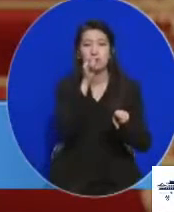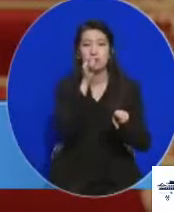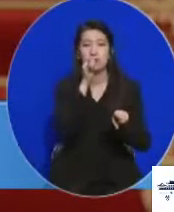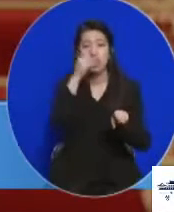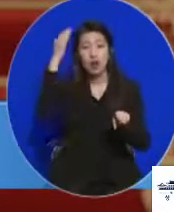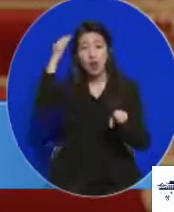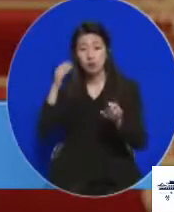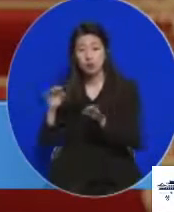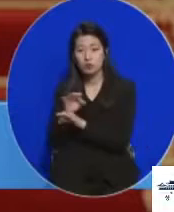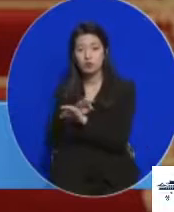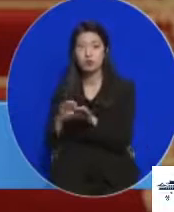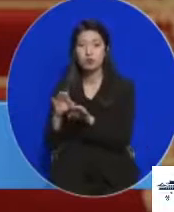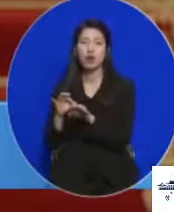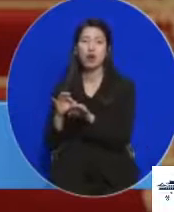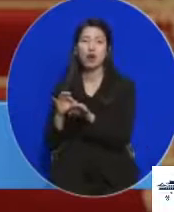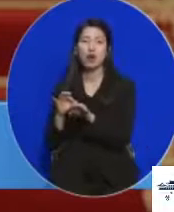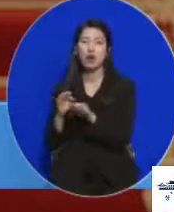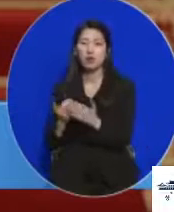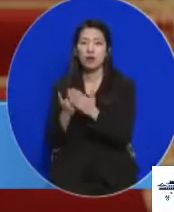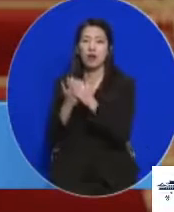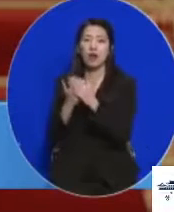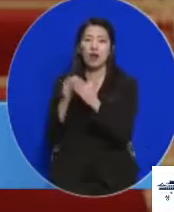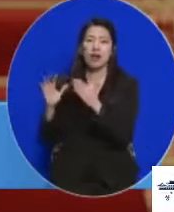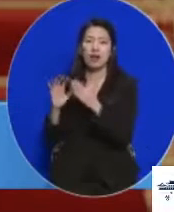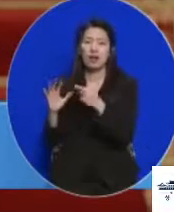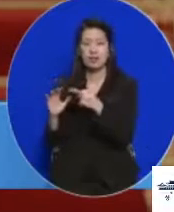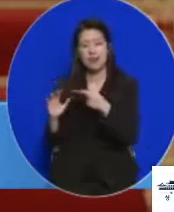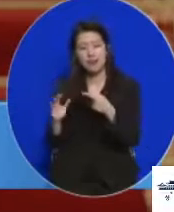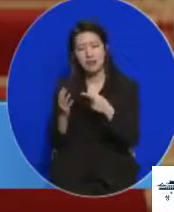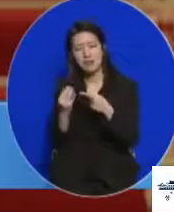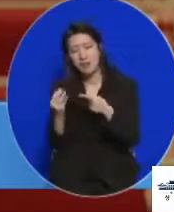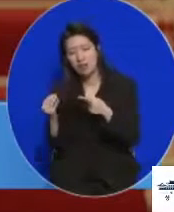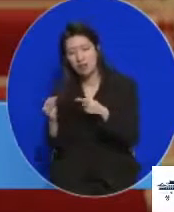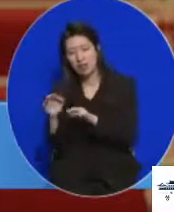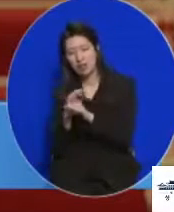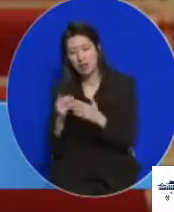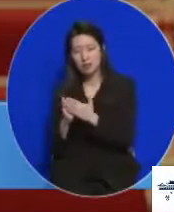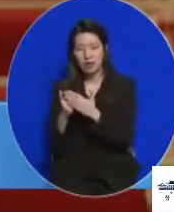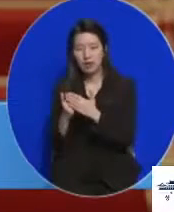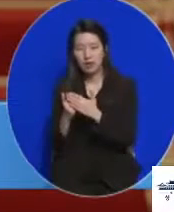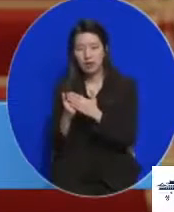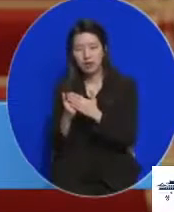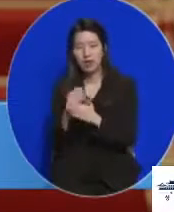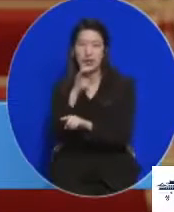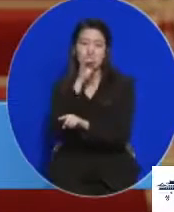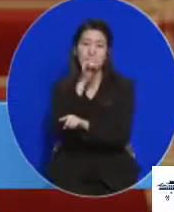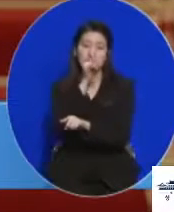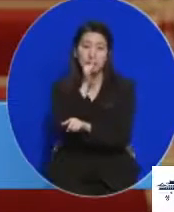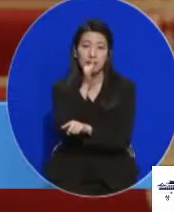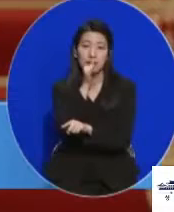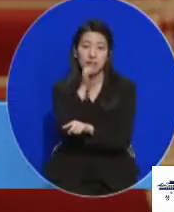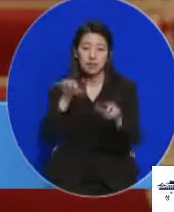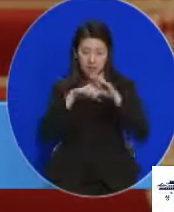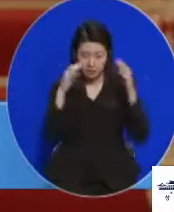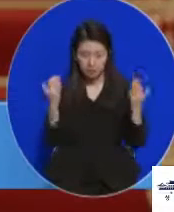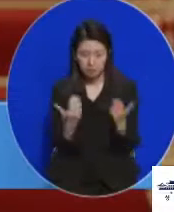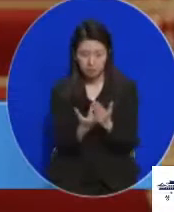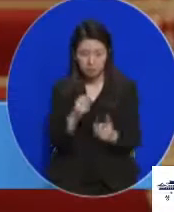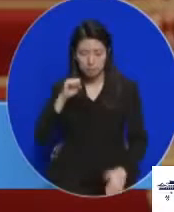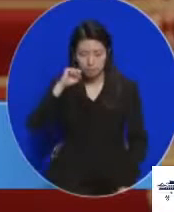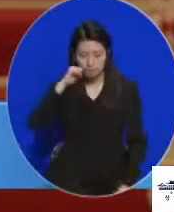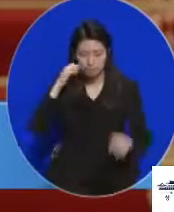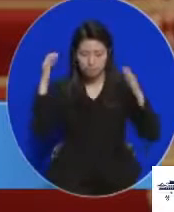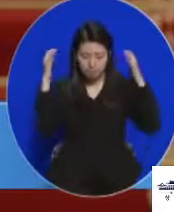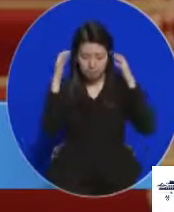경제 역시 마이너스 성장을 면치 못했습니다 모두가 어렵고 힘들었습니다